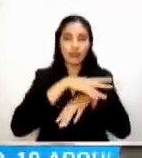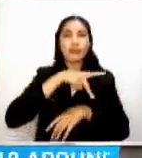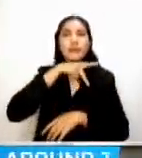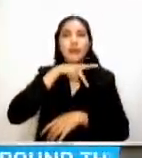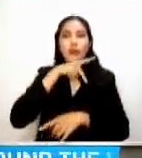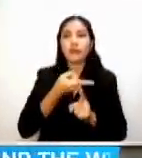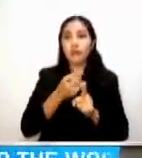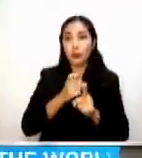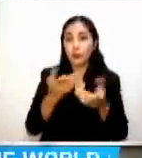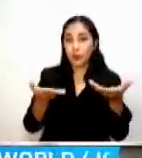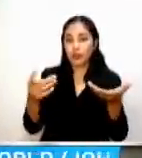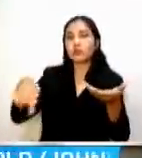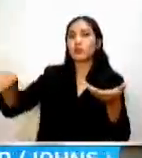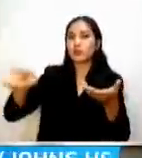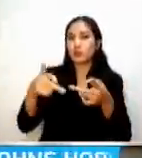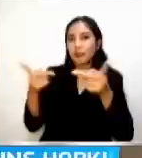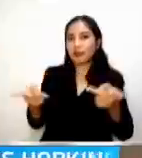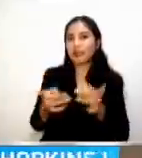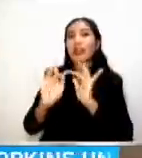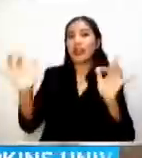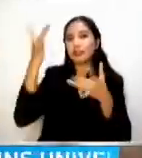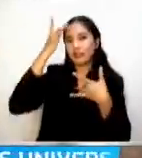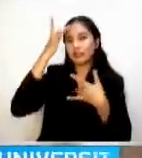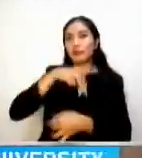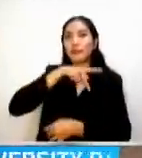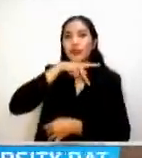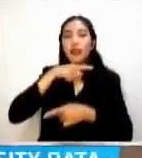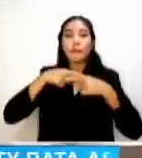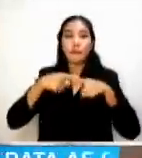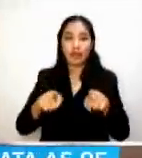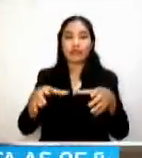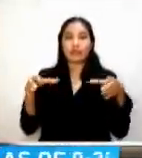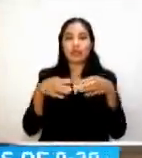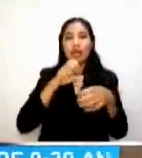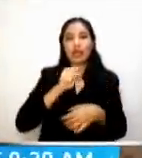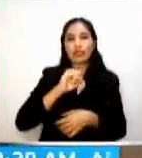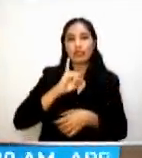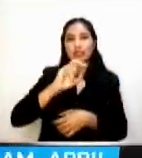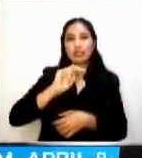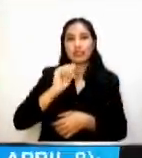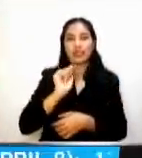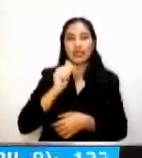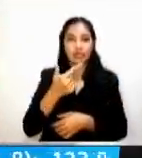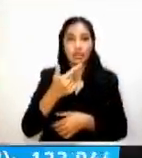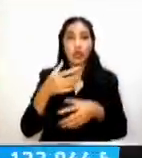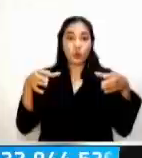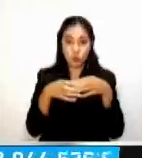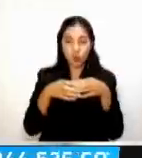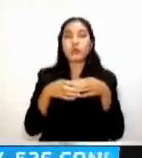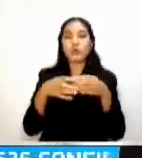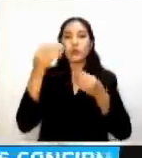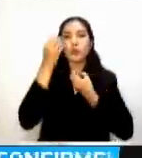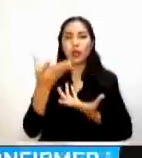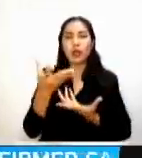walang African swine fever. Pero sabi ng SINAG, Samahang Industriya ng Agrikultura, maaaring tumaas pa rin ang presyo